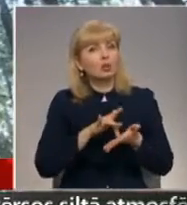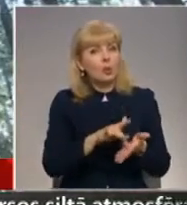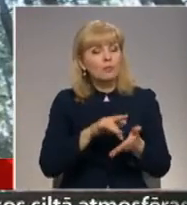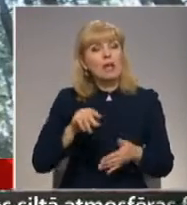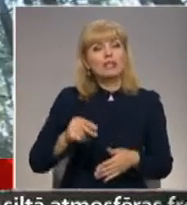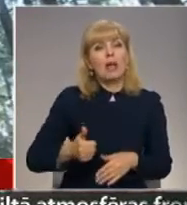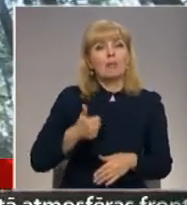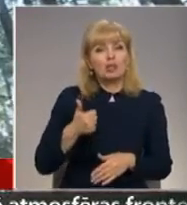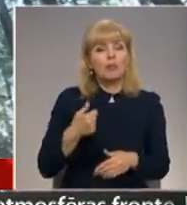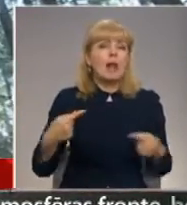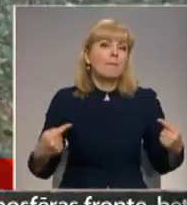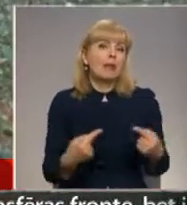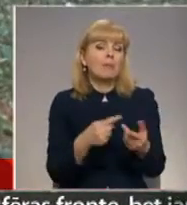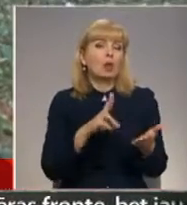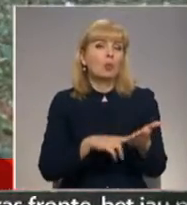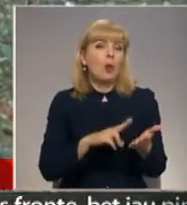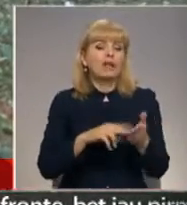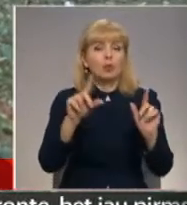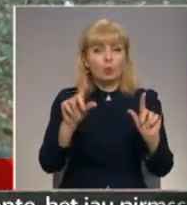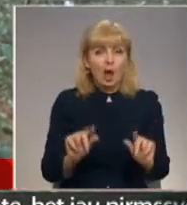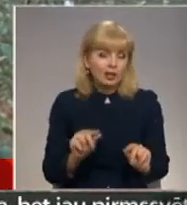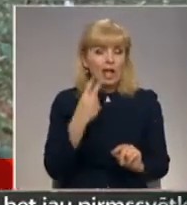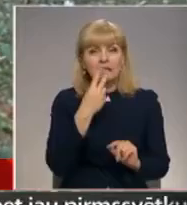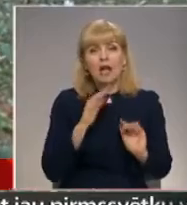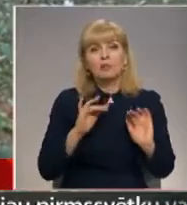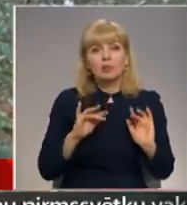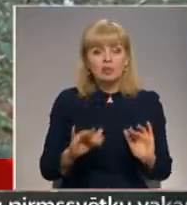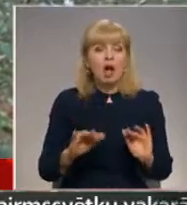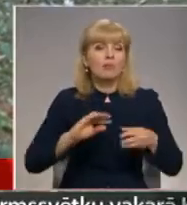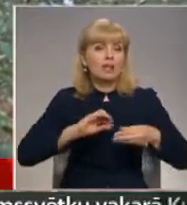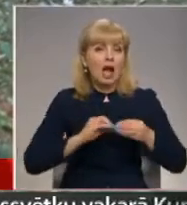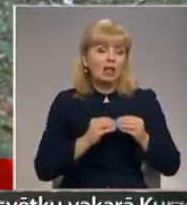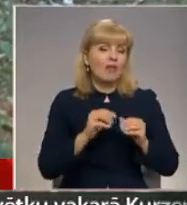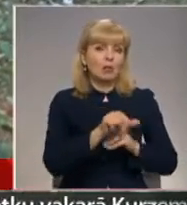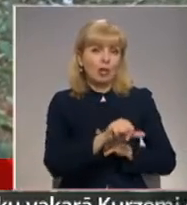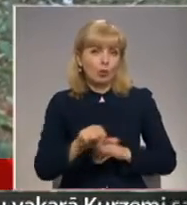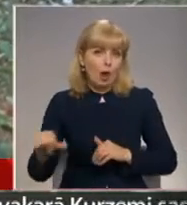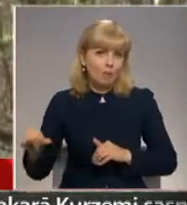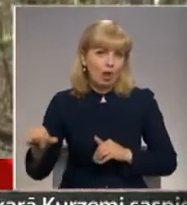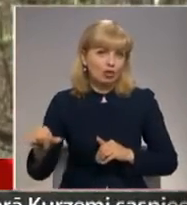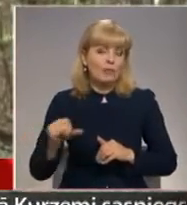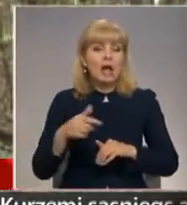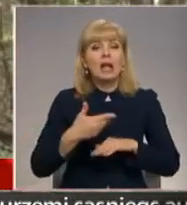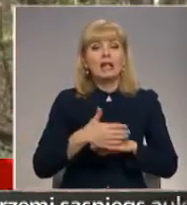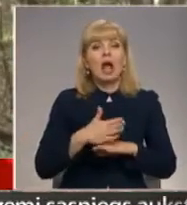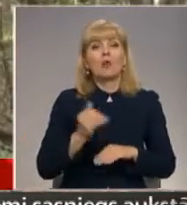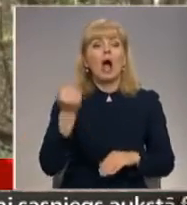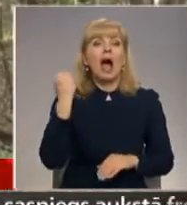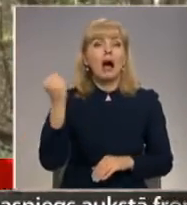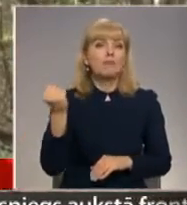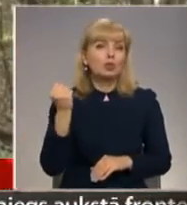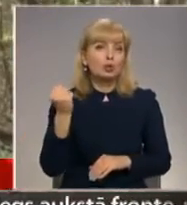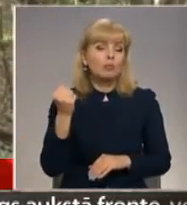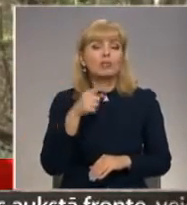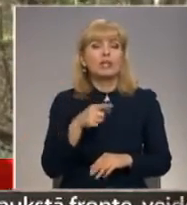tiek piemērotas nodokļu atlaides, saimniecisko darbību veicot gan ir jāievēro ierobežojumi. Lielāku apdraudējumu var